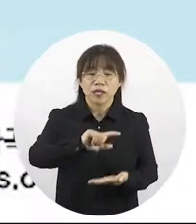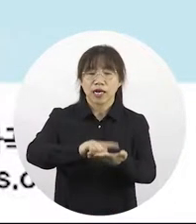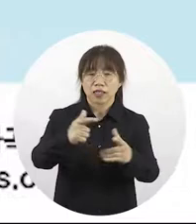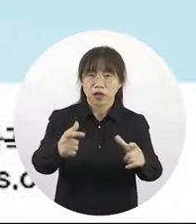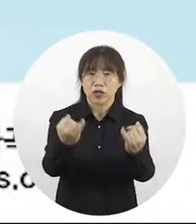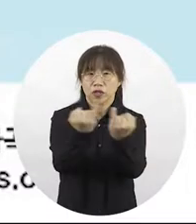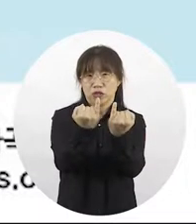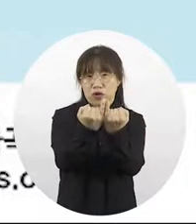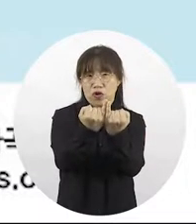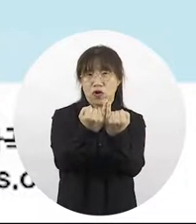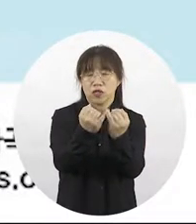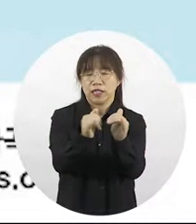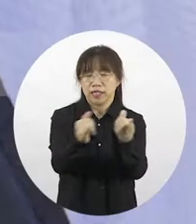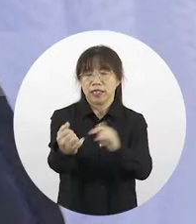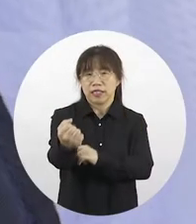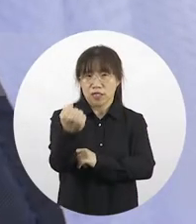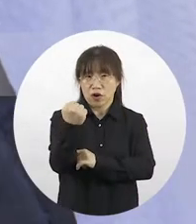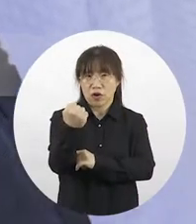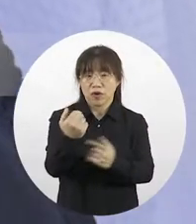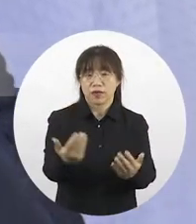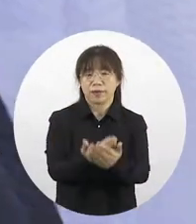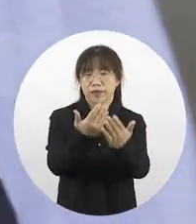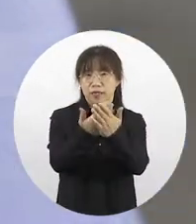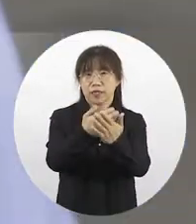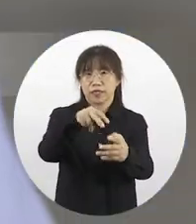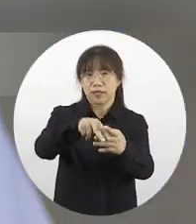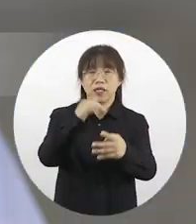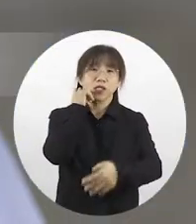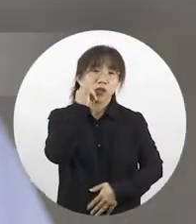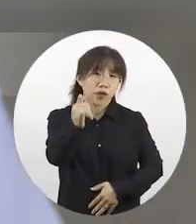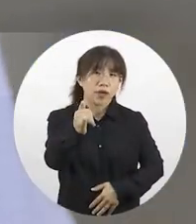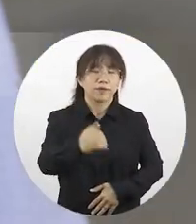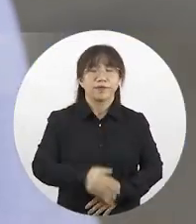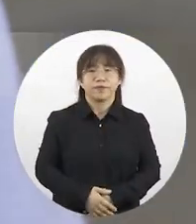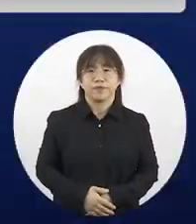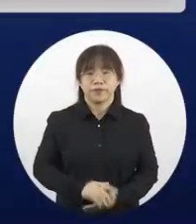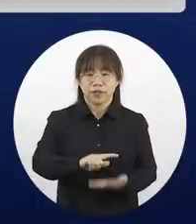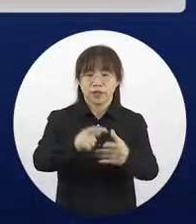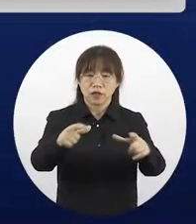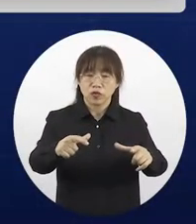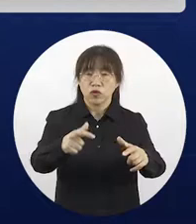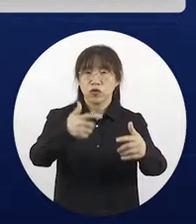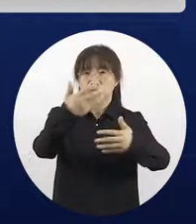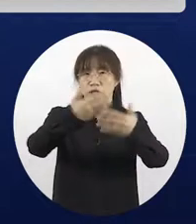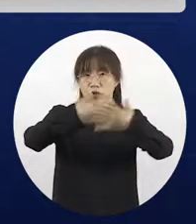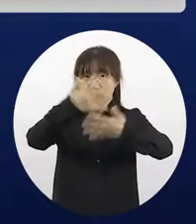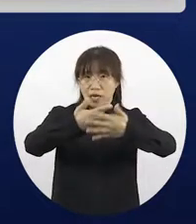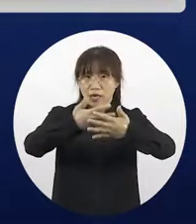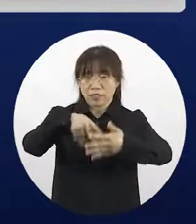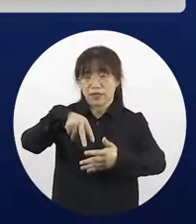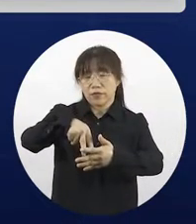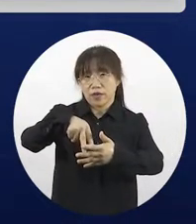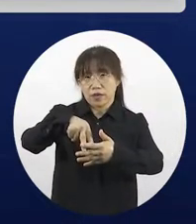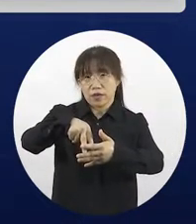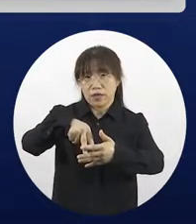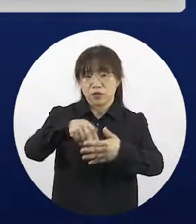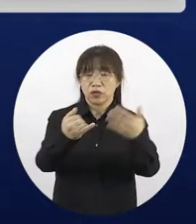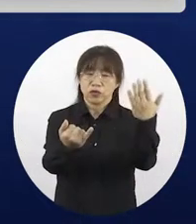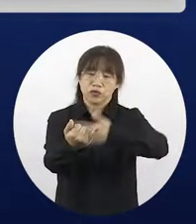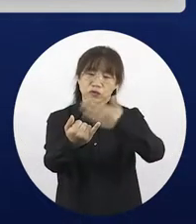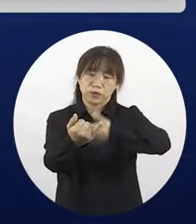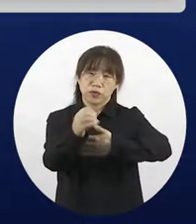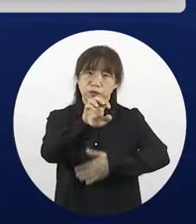가정은 강서 여성인력개발센터에 전화로 신청하면 됩니다. 강서구 영상미디어센터에서